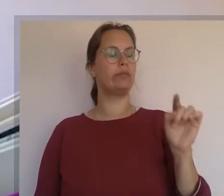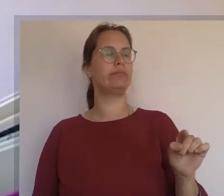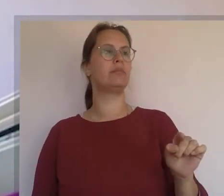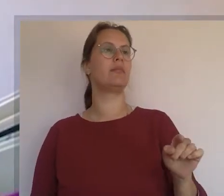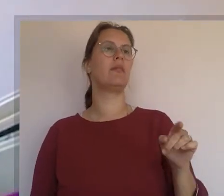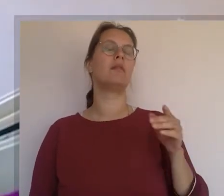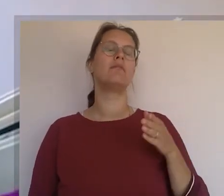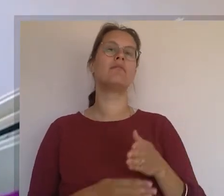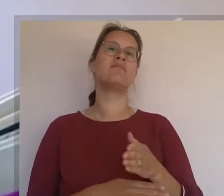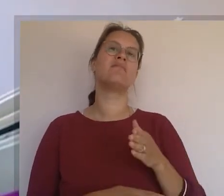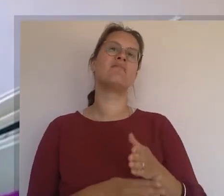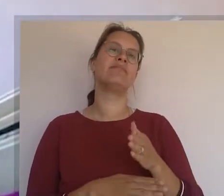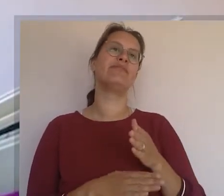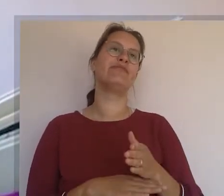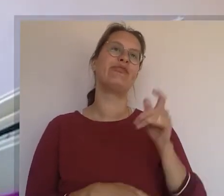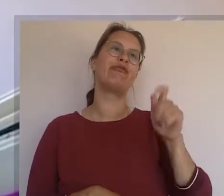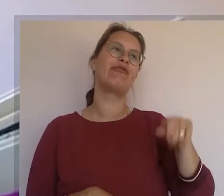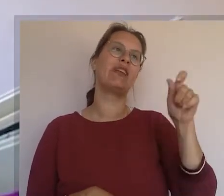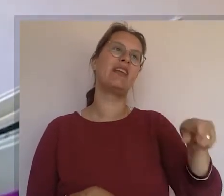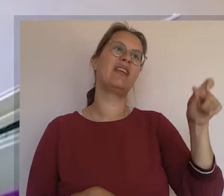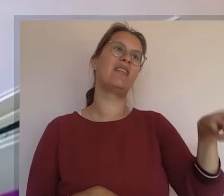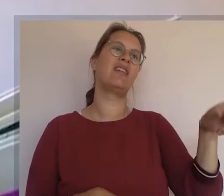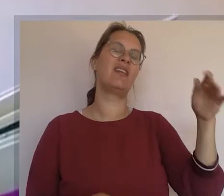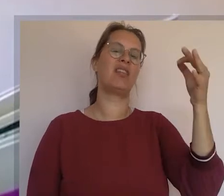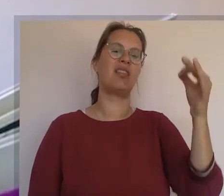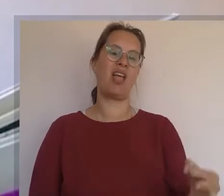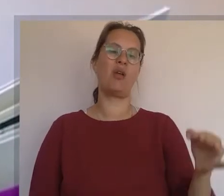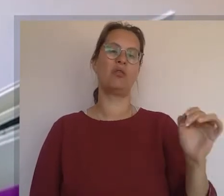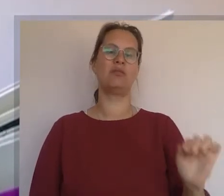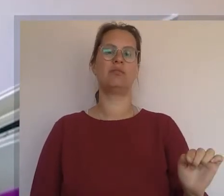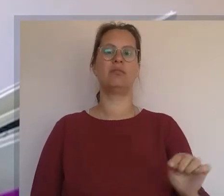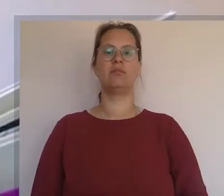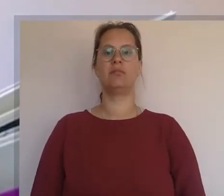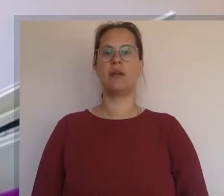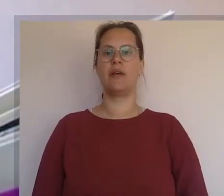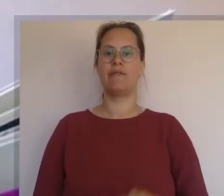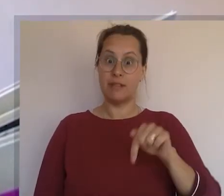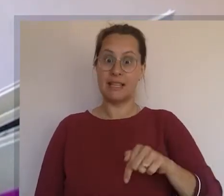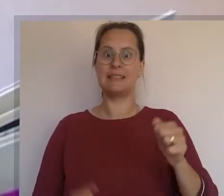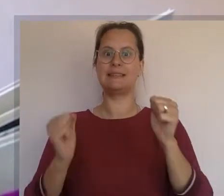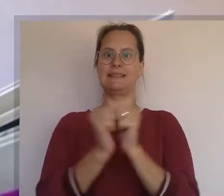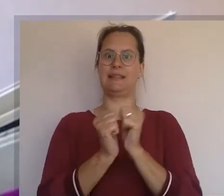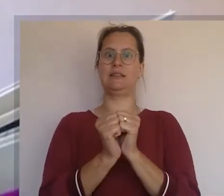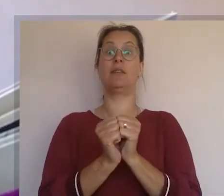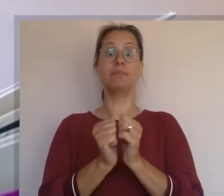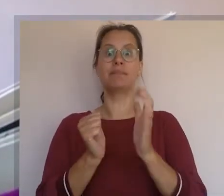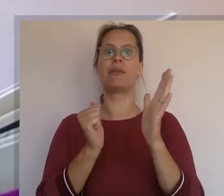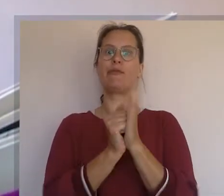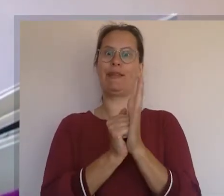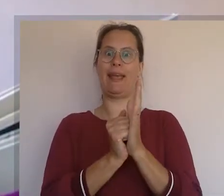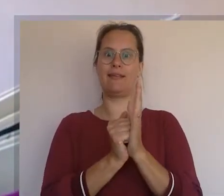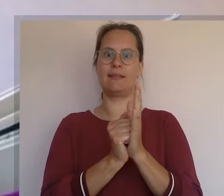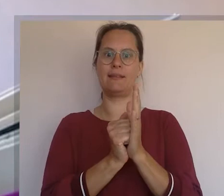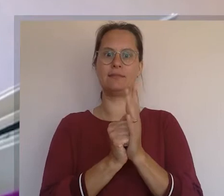Jonne zit nu al wekenlang thuis. Vandaag is het zaterdag. Weekend